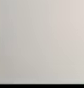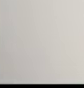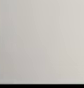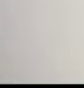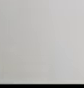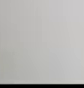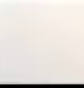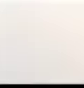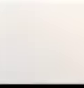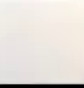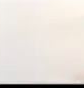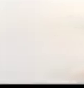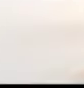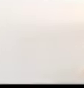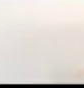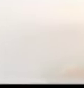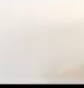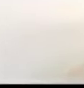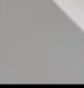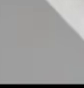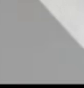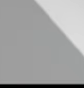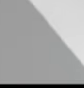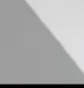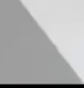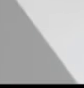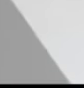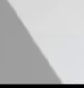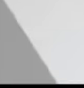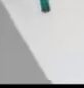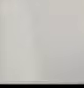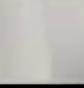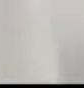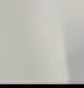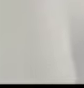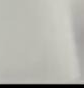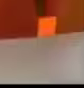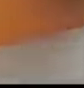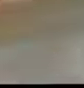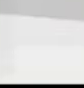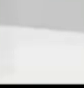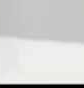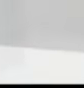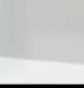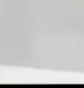We'll be right back.